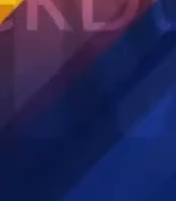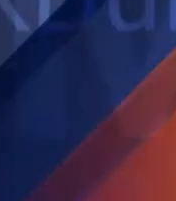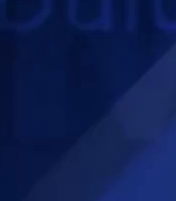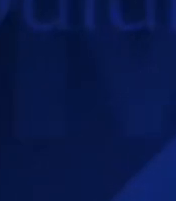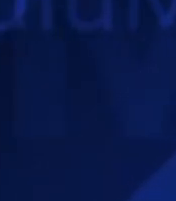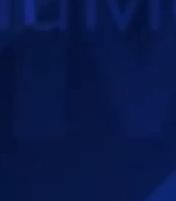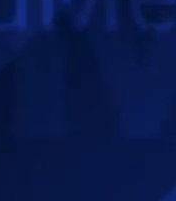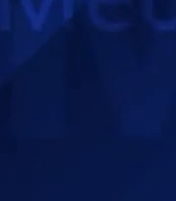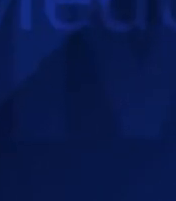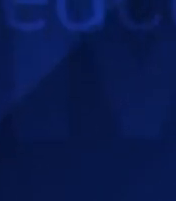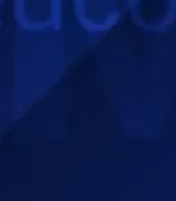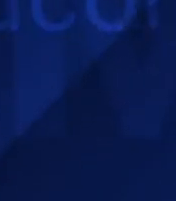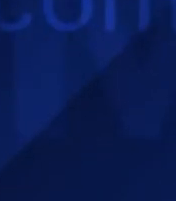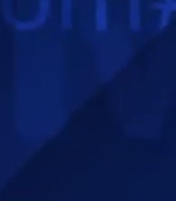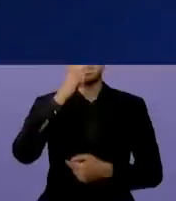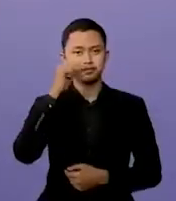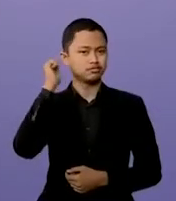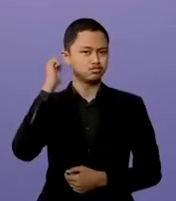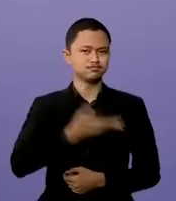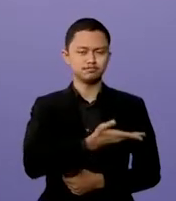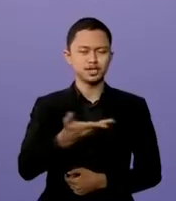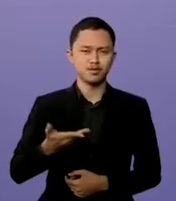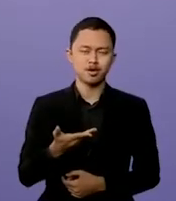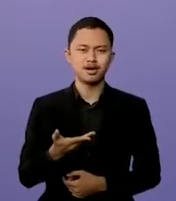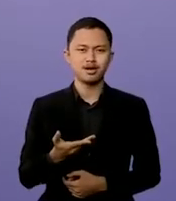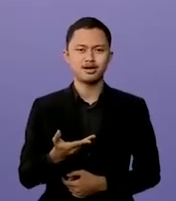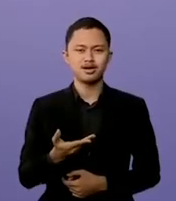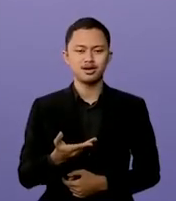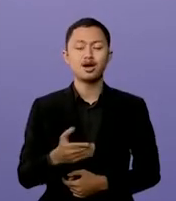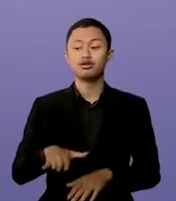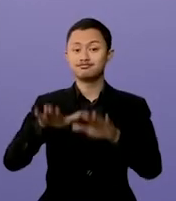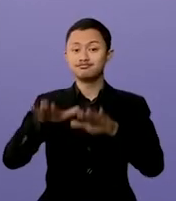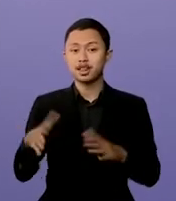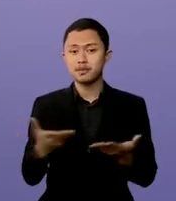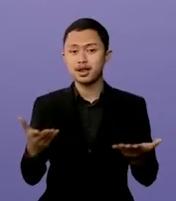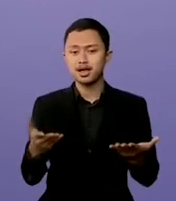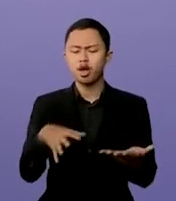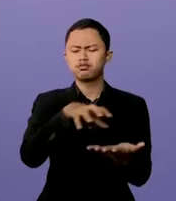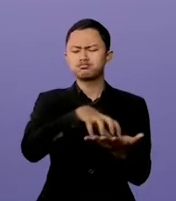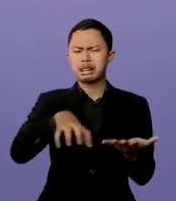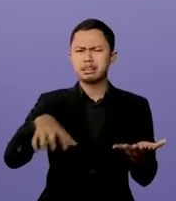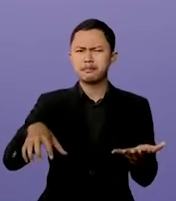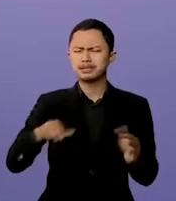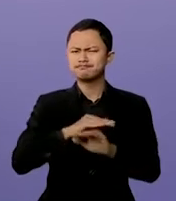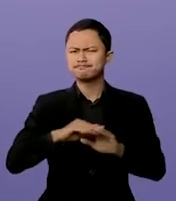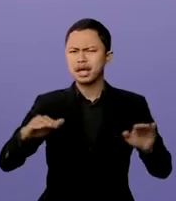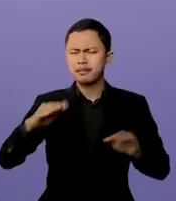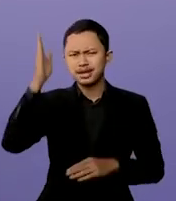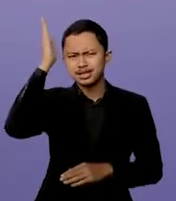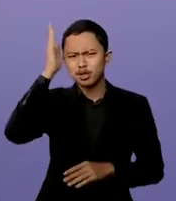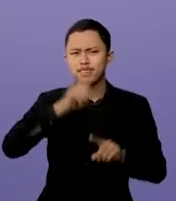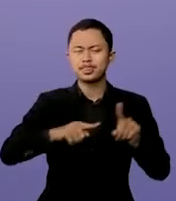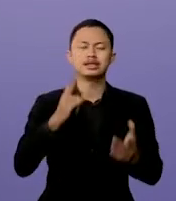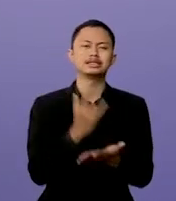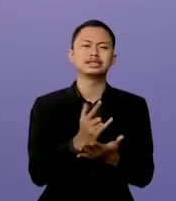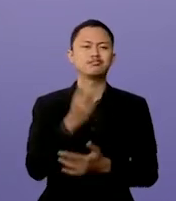hai bagi mereka yang tinggal di wilayah hijau tetap jangan lengah tetap praktikan jaga jarak